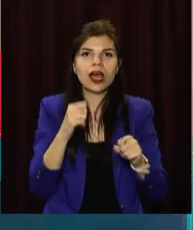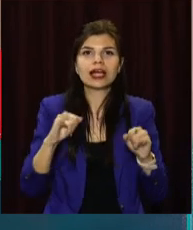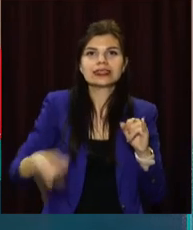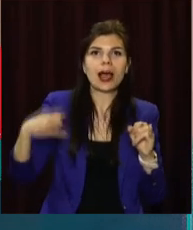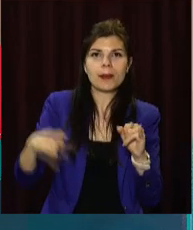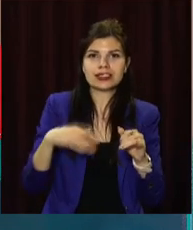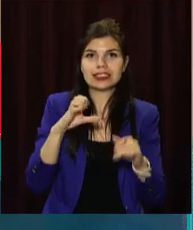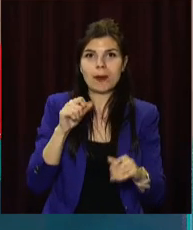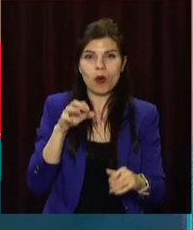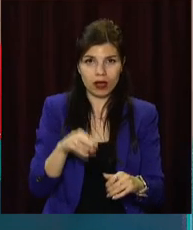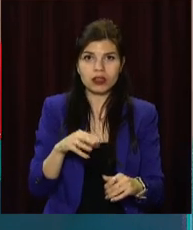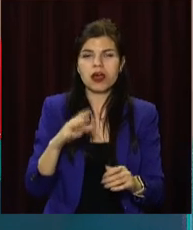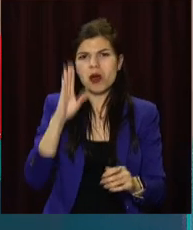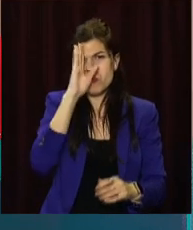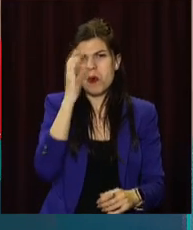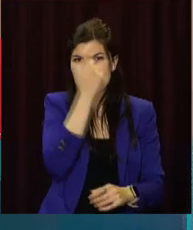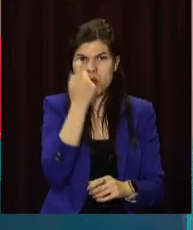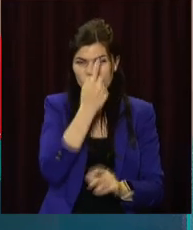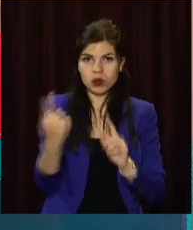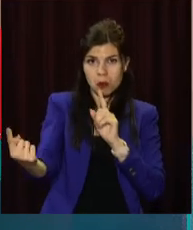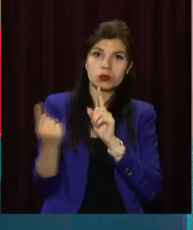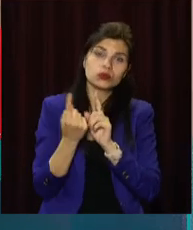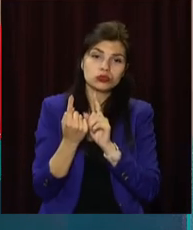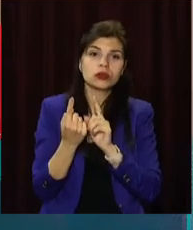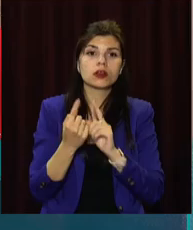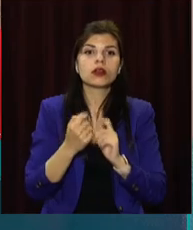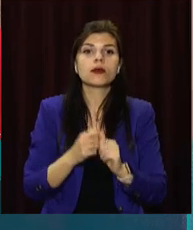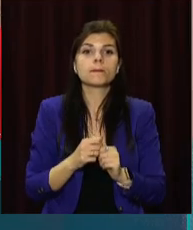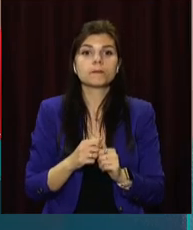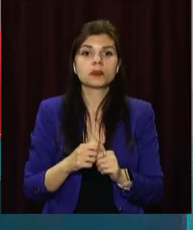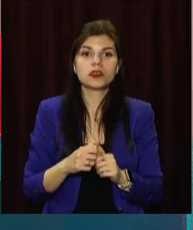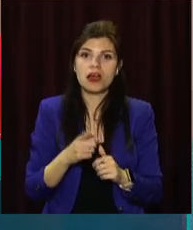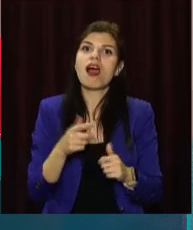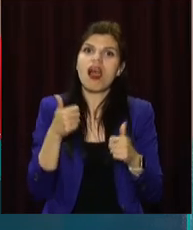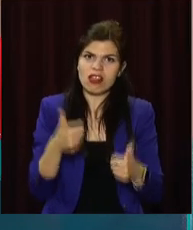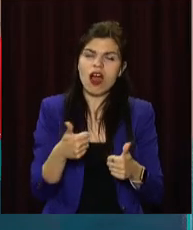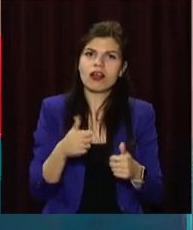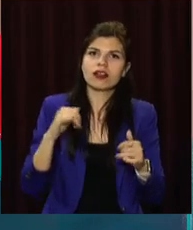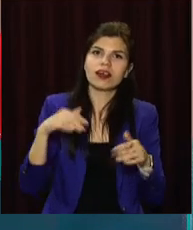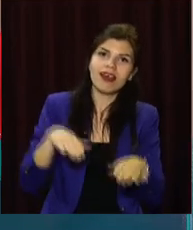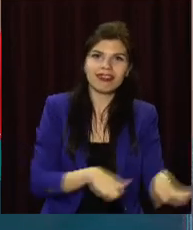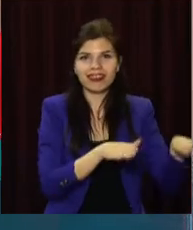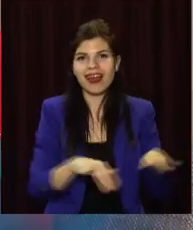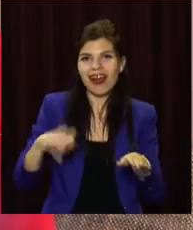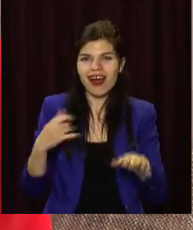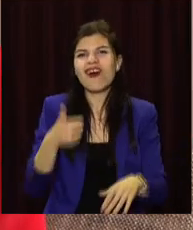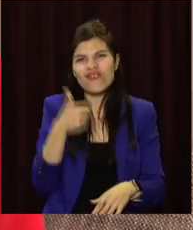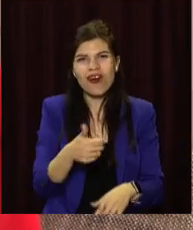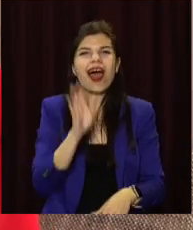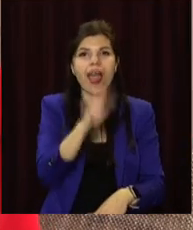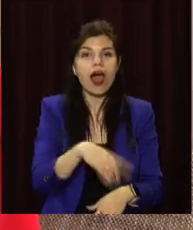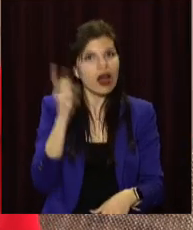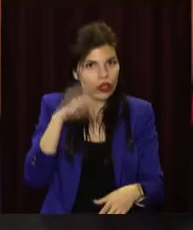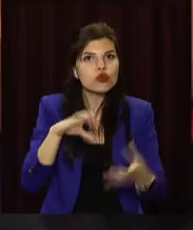дому, підійшов до мене п'яний мужчина і сказав, класна штука у тебе, ці скейти-самокати, а знаєш, що є класна штука,